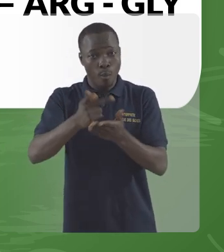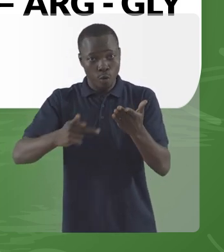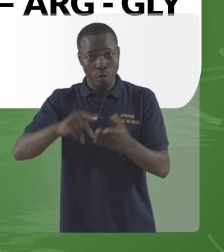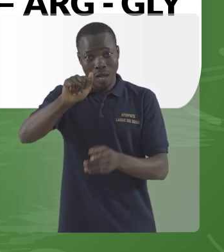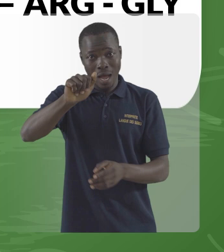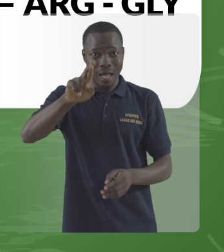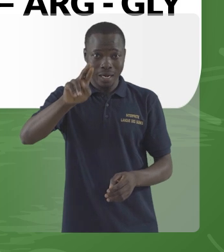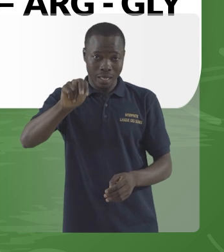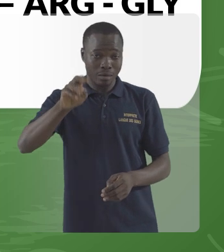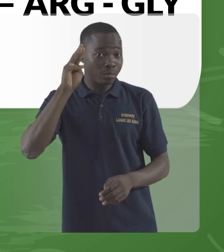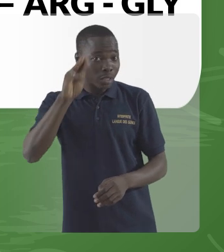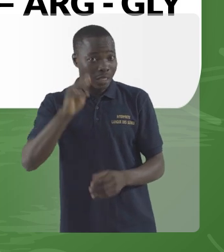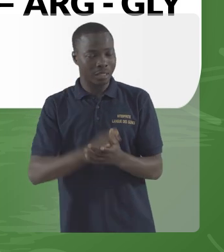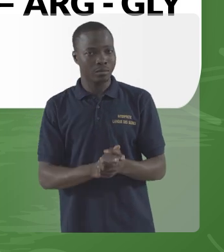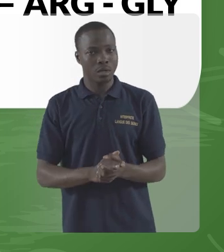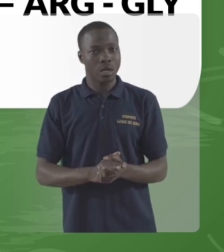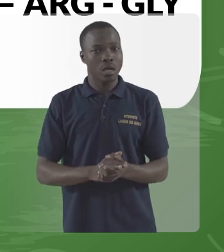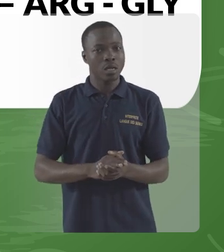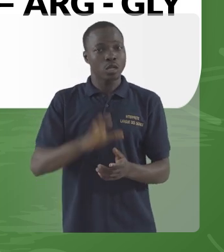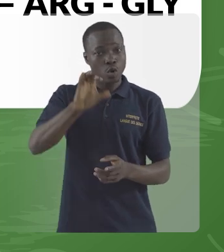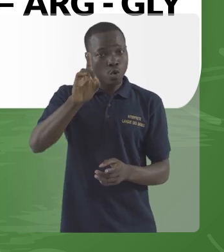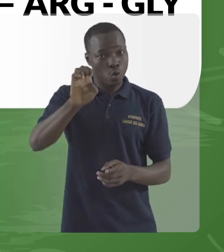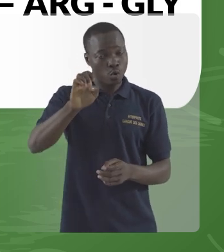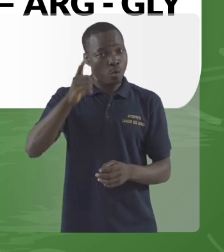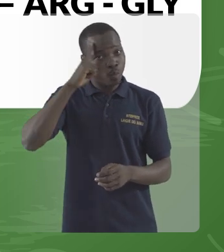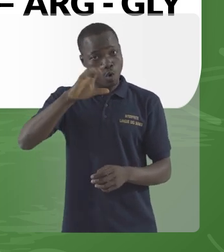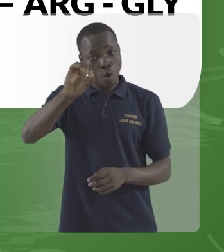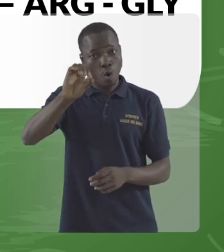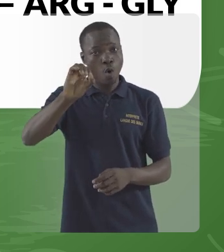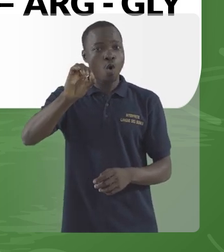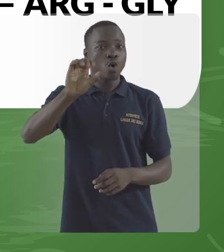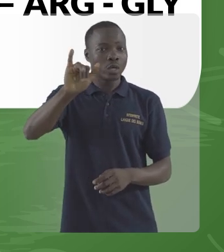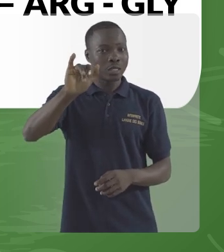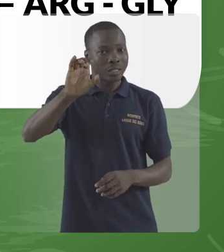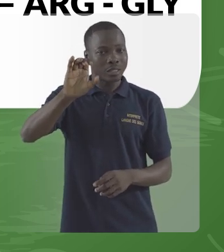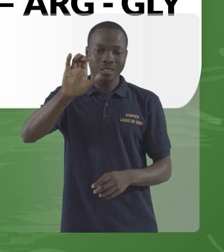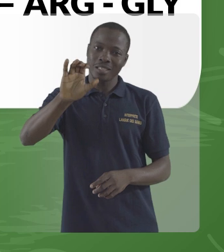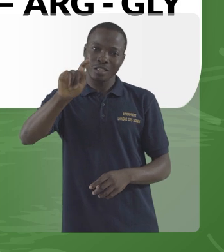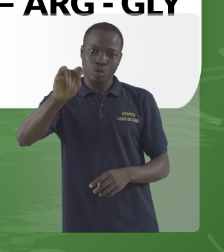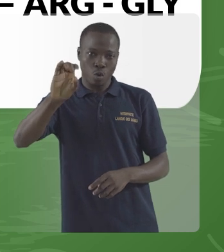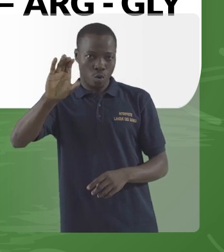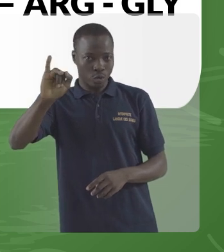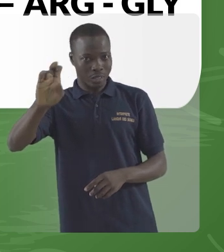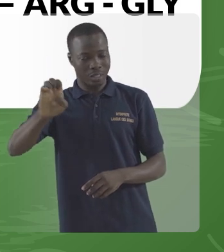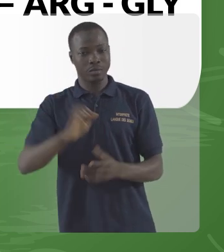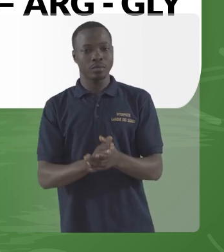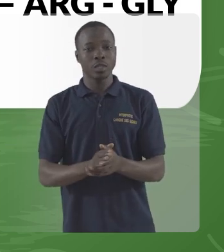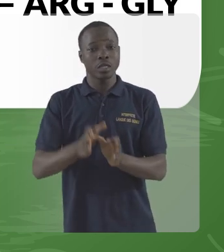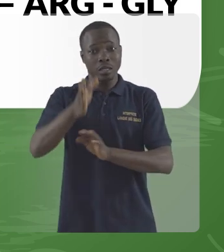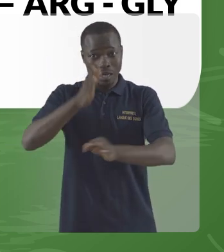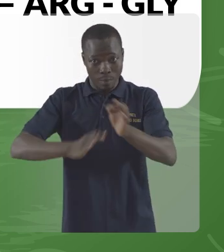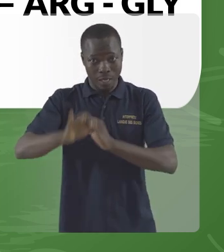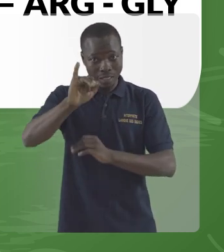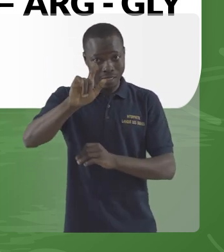d'ARN messager qui code pour l'ocytocine conduit au remplacement de